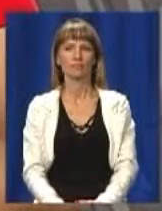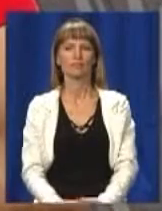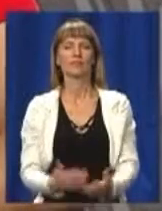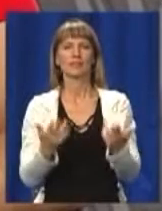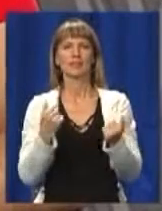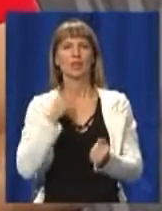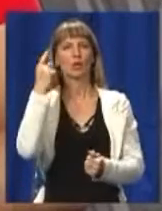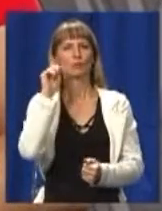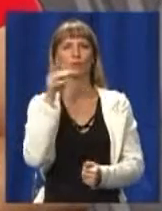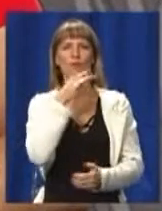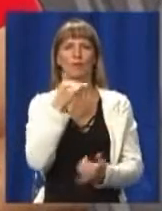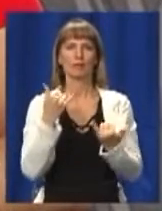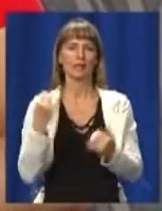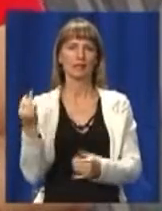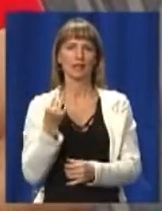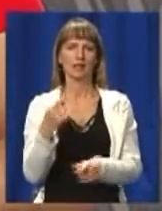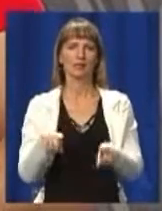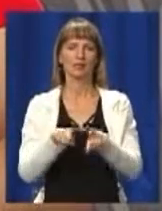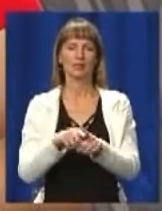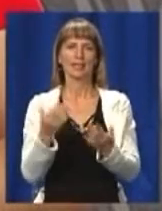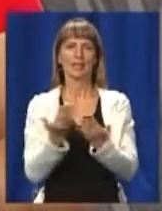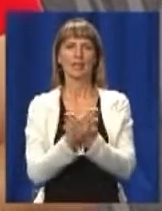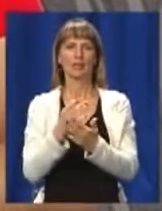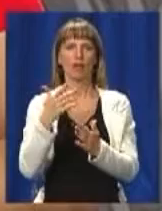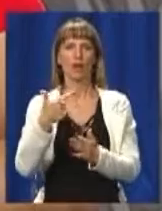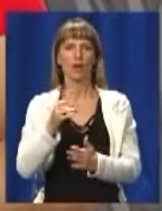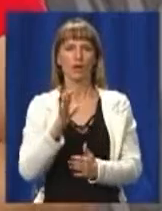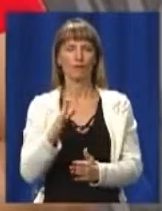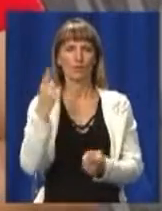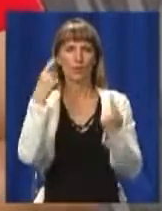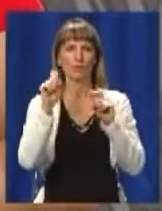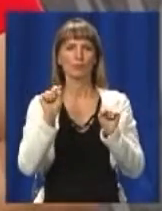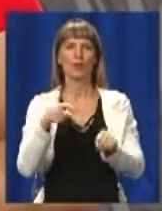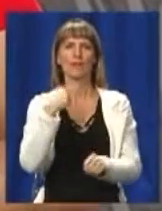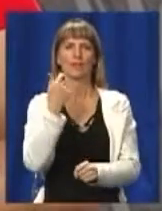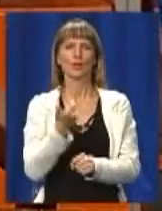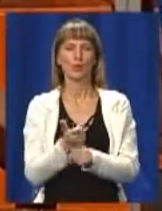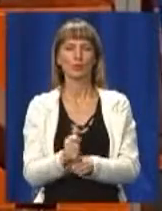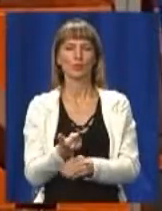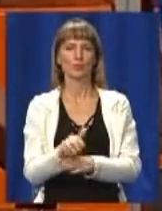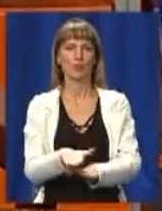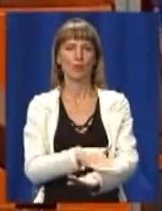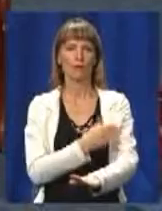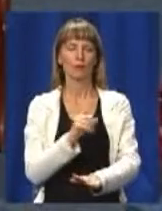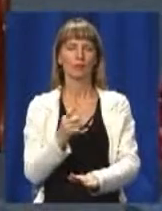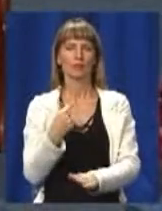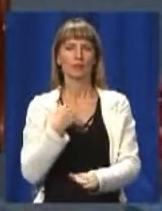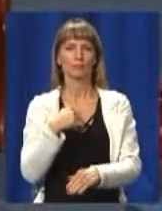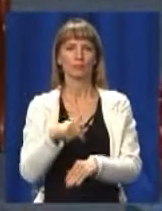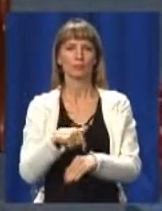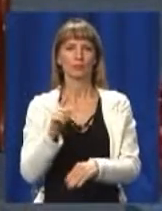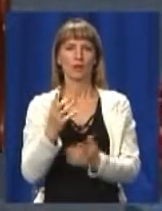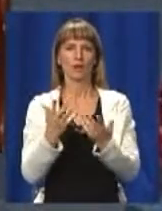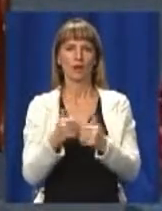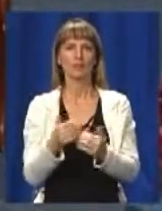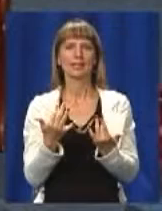Да, мені здається, про сучасні цікавинки таких от кіногероїв, мультяшних героїв можна говорити дуже і дуже довго. Тому що я тут почув, що